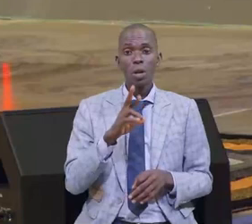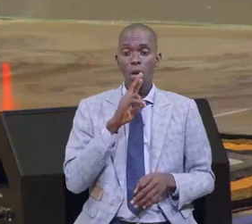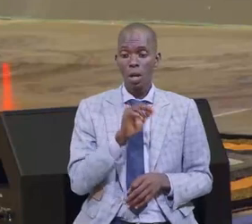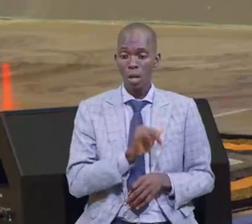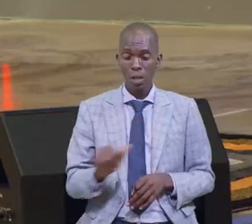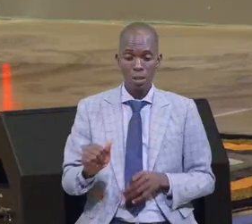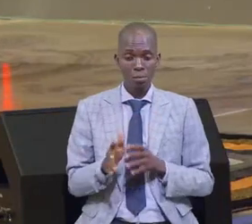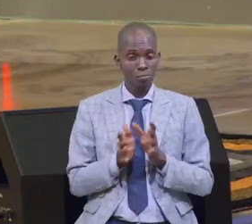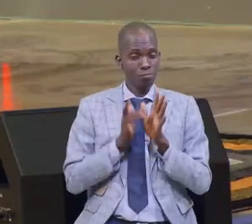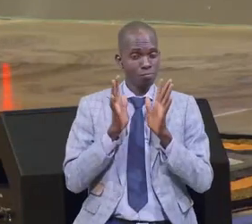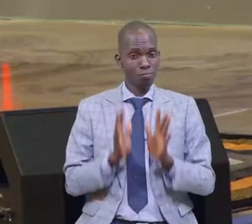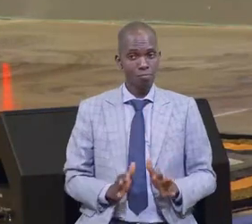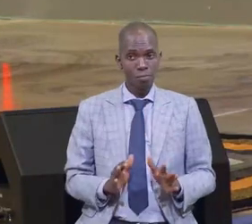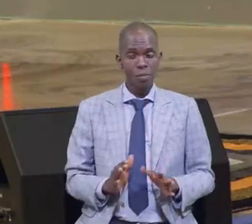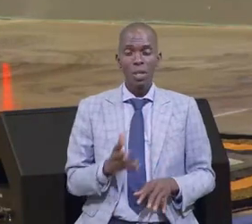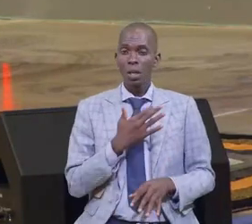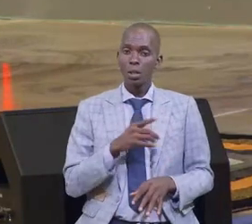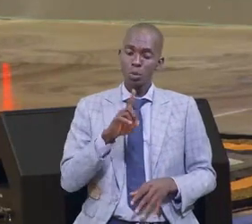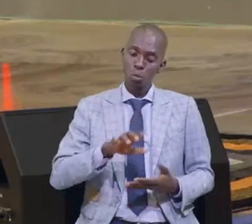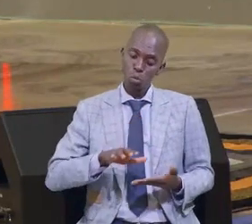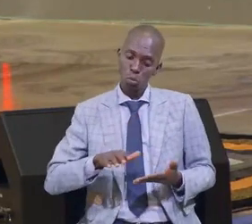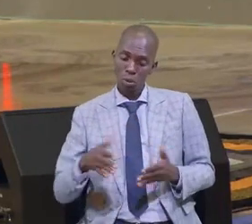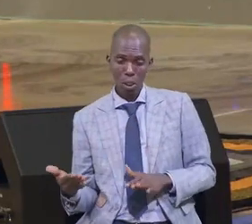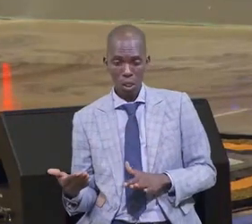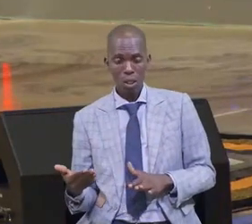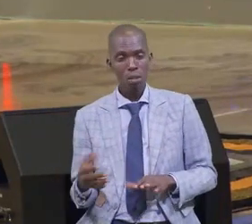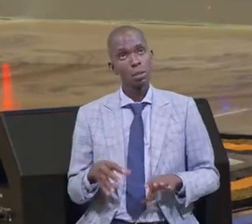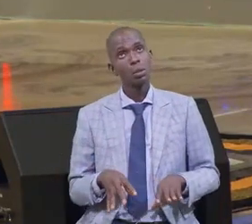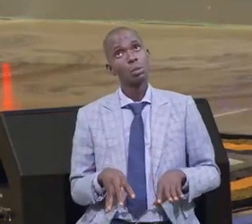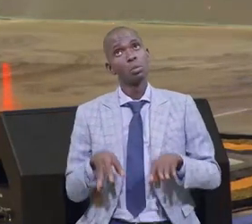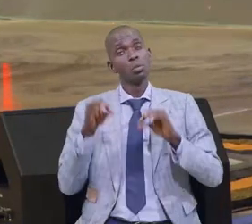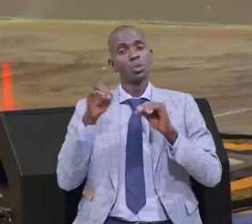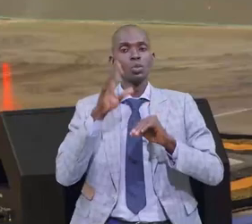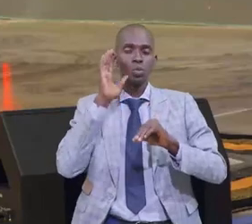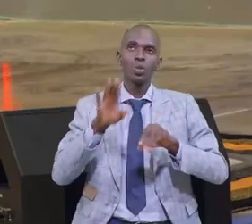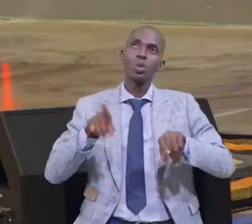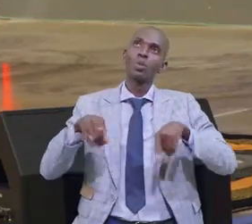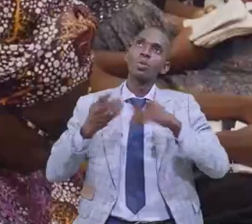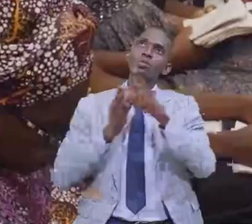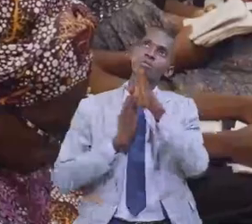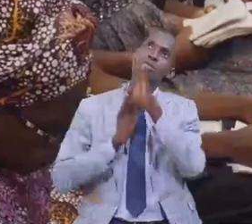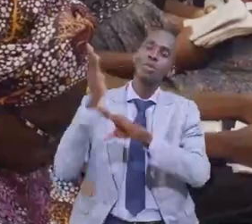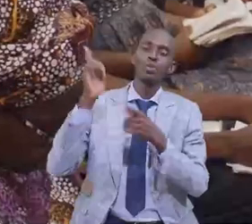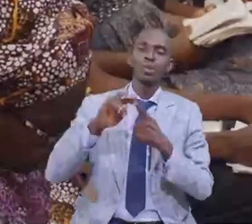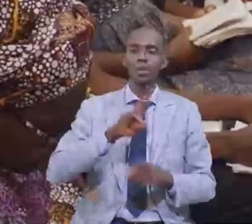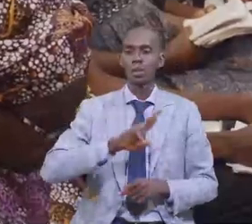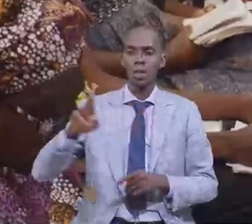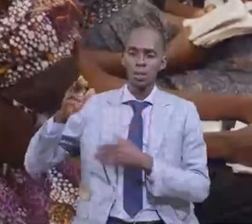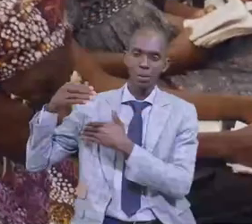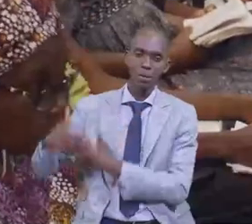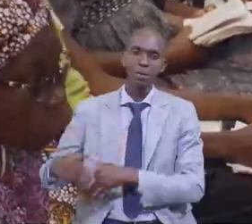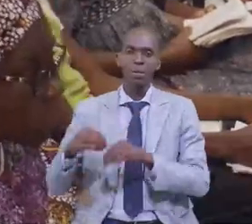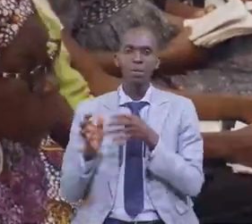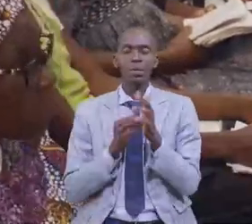de Dieu et le temps sonne pour vous finalement d'aller, vous irez au bon